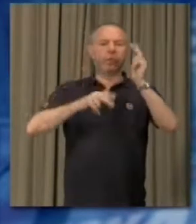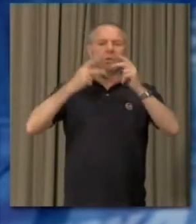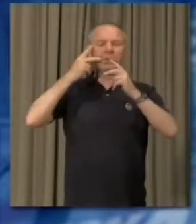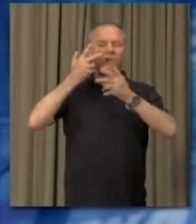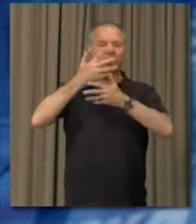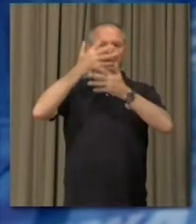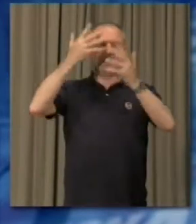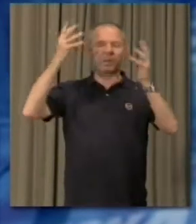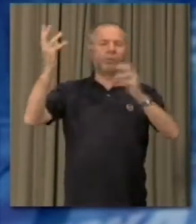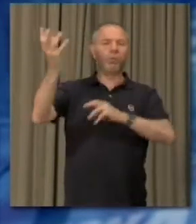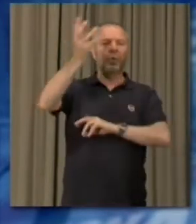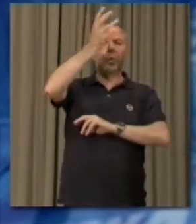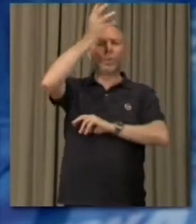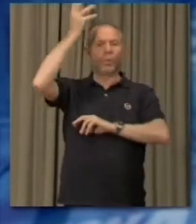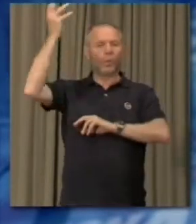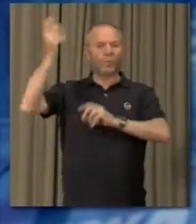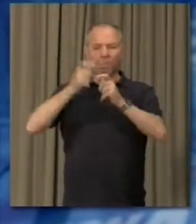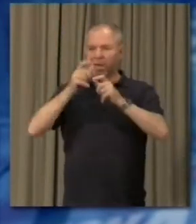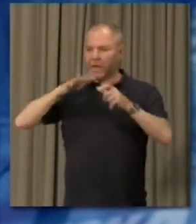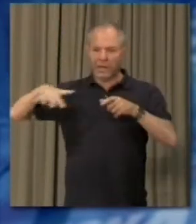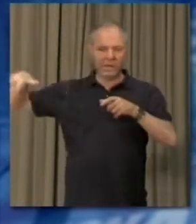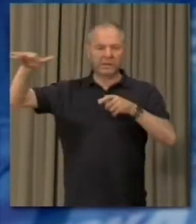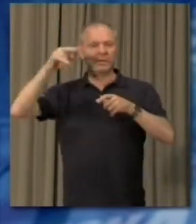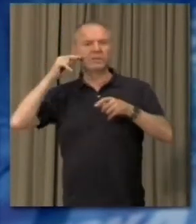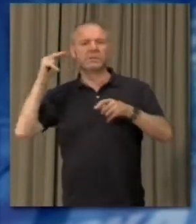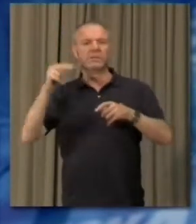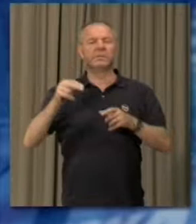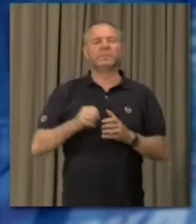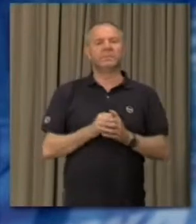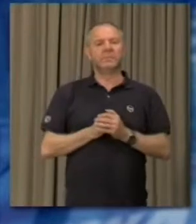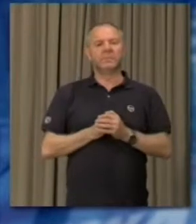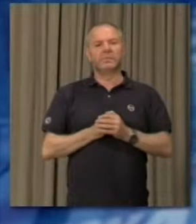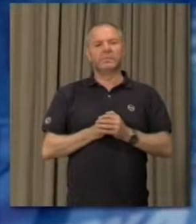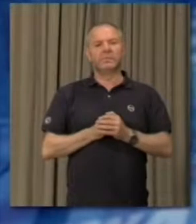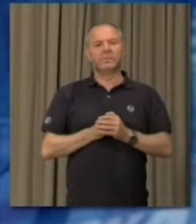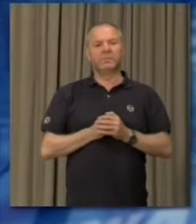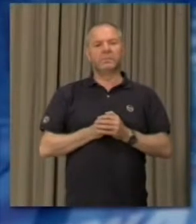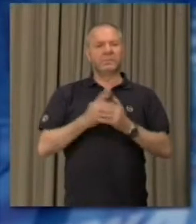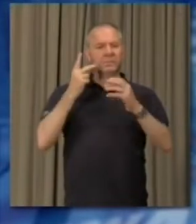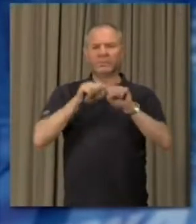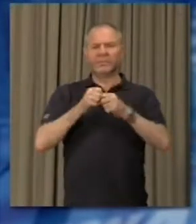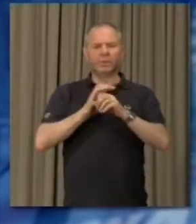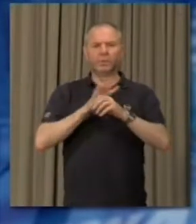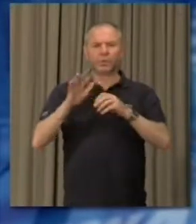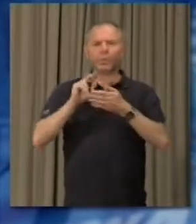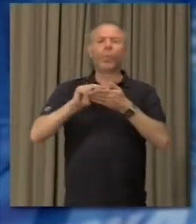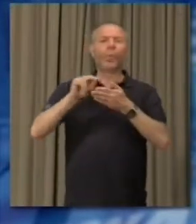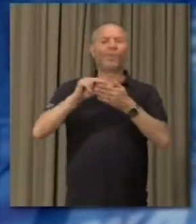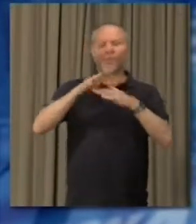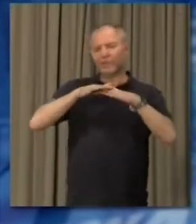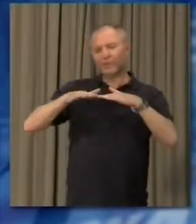Dormeletto, Comignago, Leggio Castello, da Daniente, erano visibili da tutto il territorio. È andato distrutto la parte degli uffici